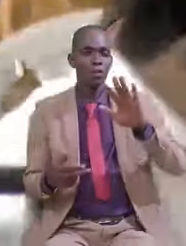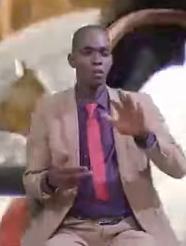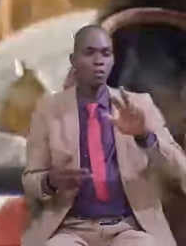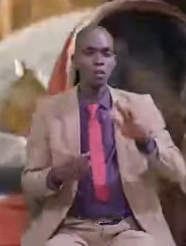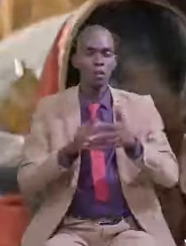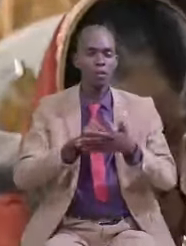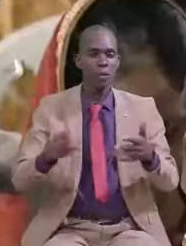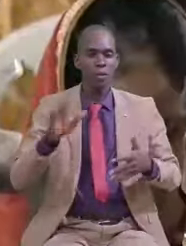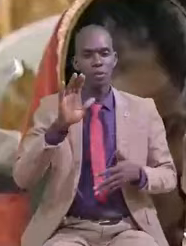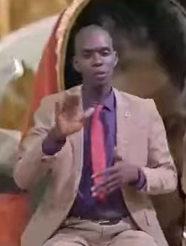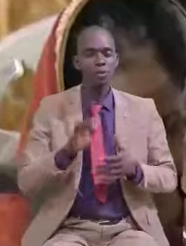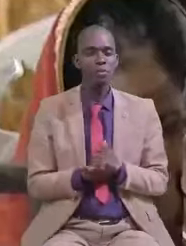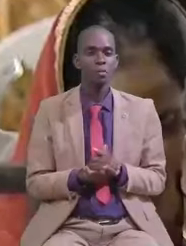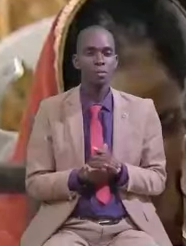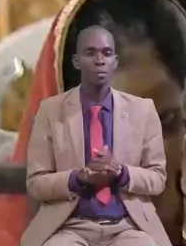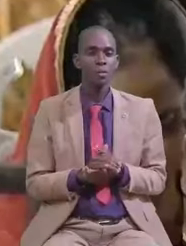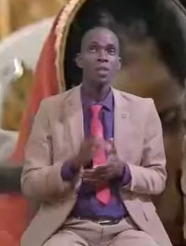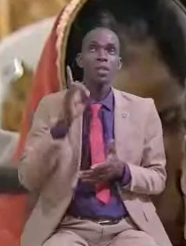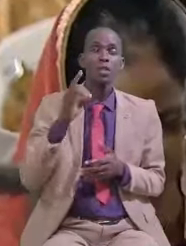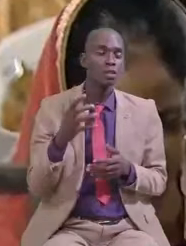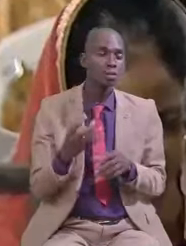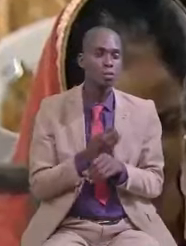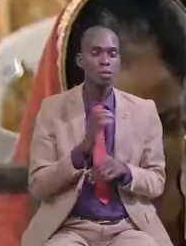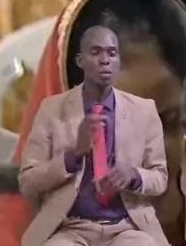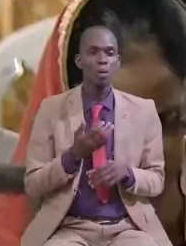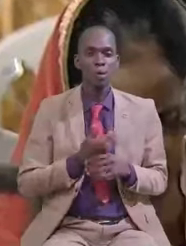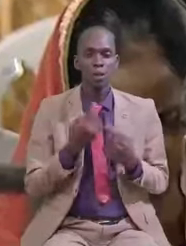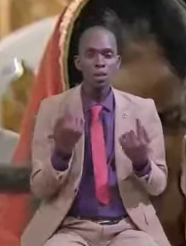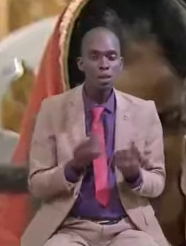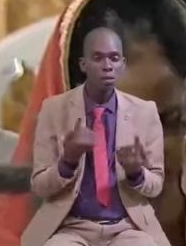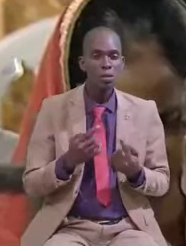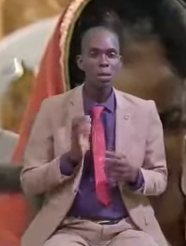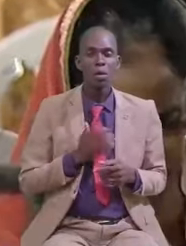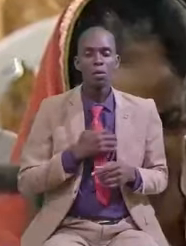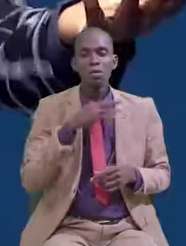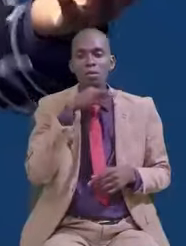Au fait, nos transgressions, nos iniquités,